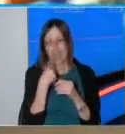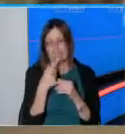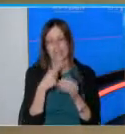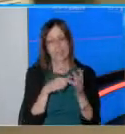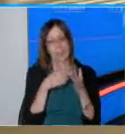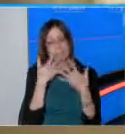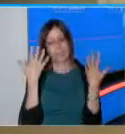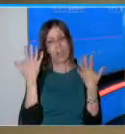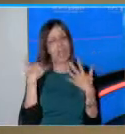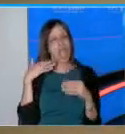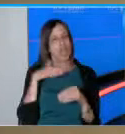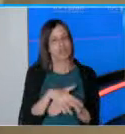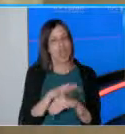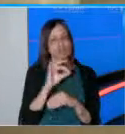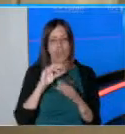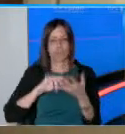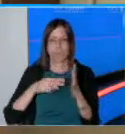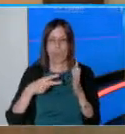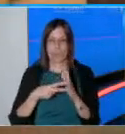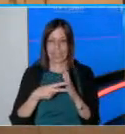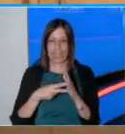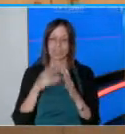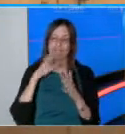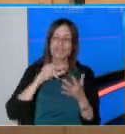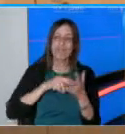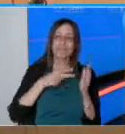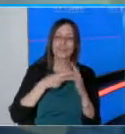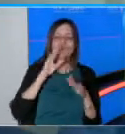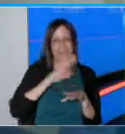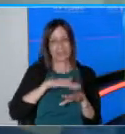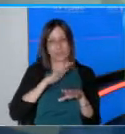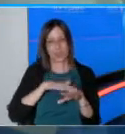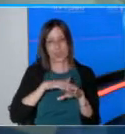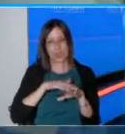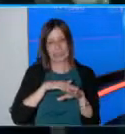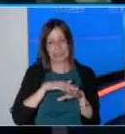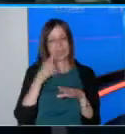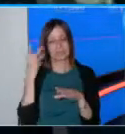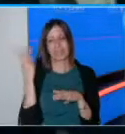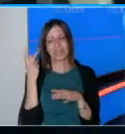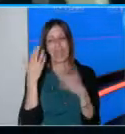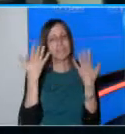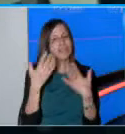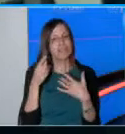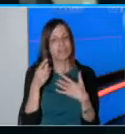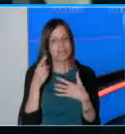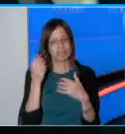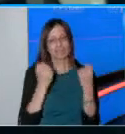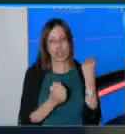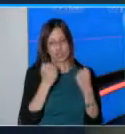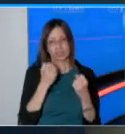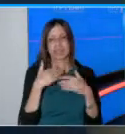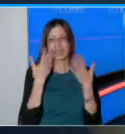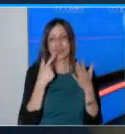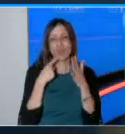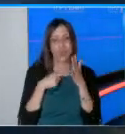ברור שהייתה כאן השפעה של פוליטיקאים על המדיניות ועל המקצועיות. ודאי שהמספרים האלה קשים. אני רק אתן לך דוגמה